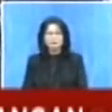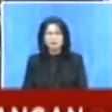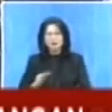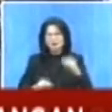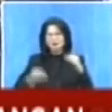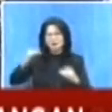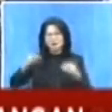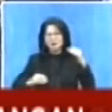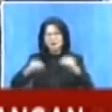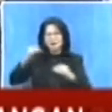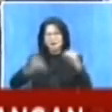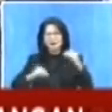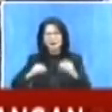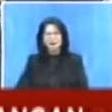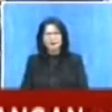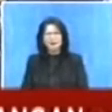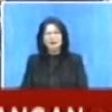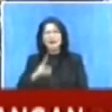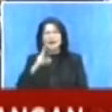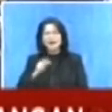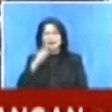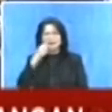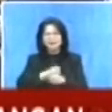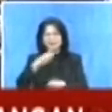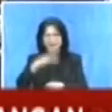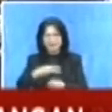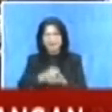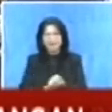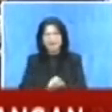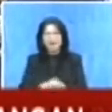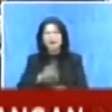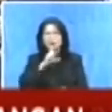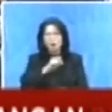ketimpangan, rasio Gini di kisaran